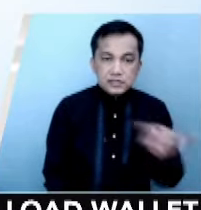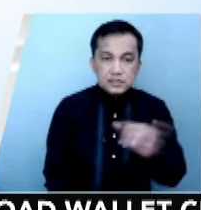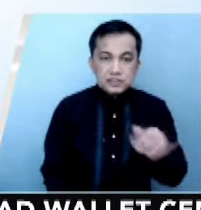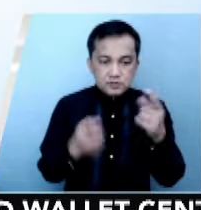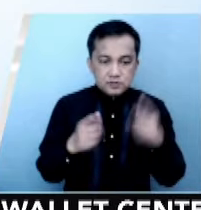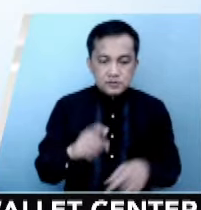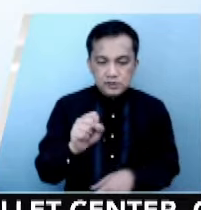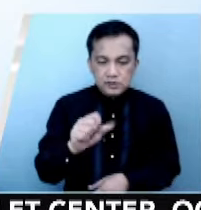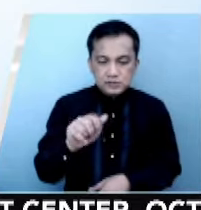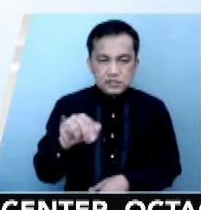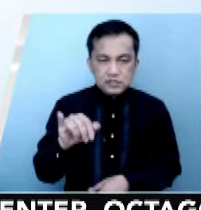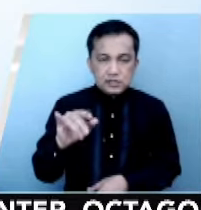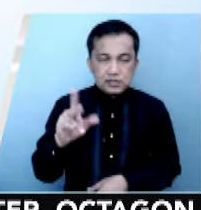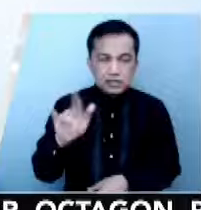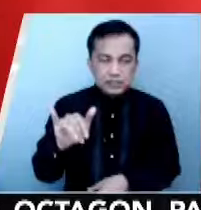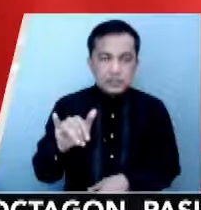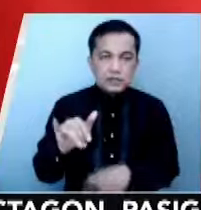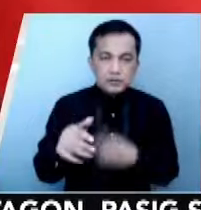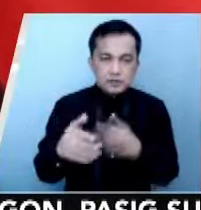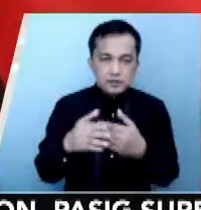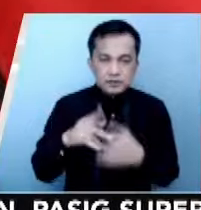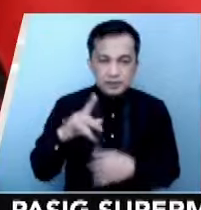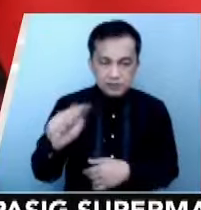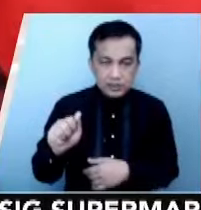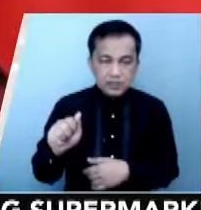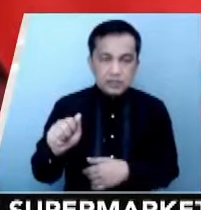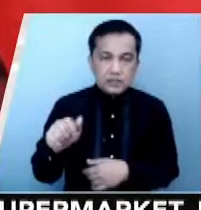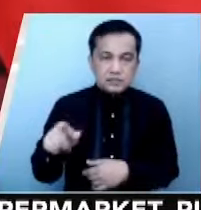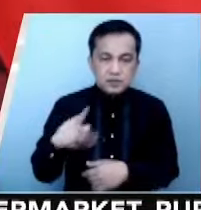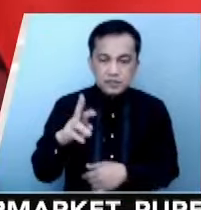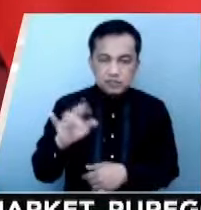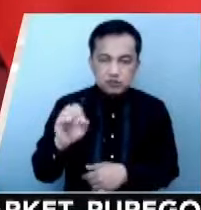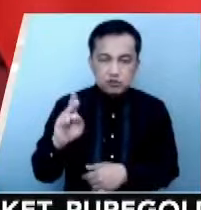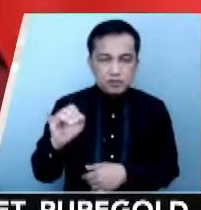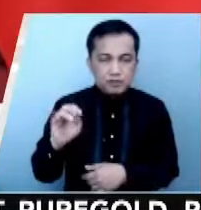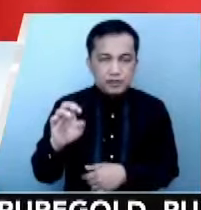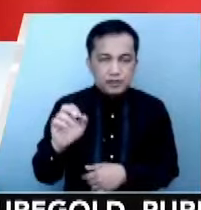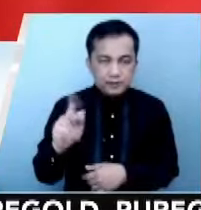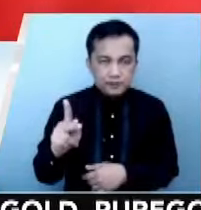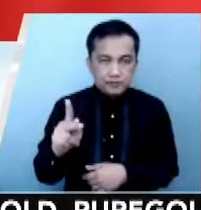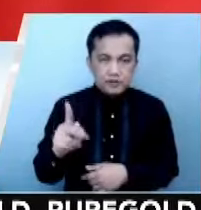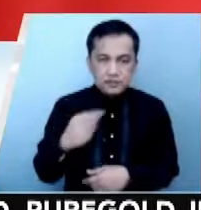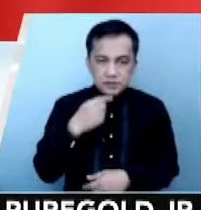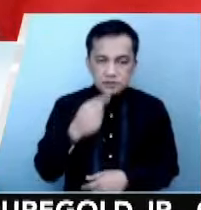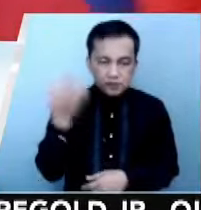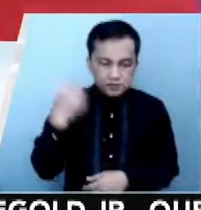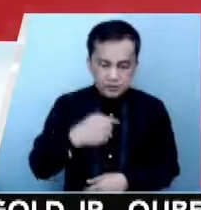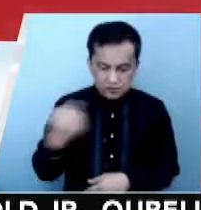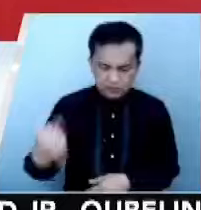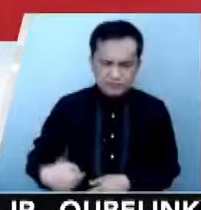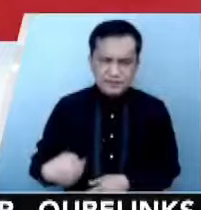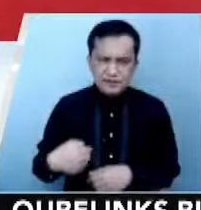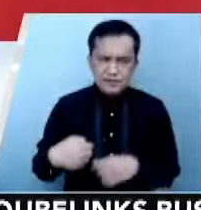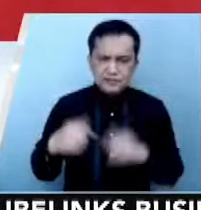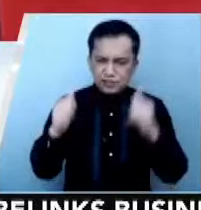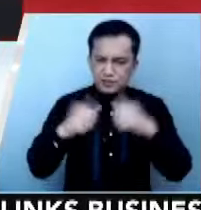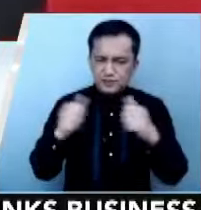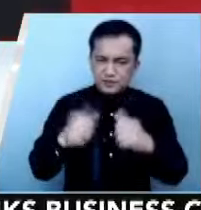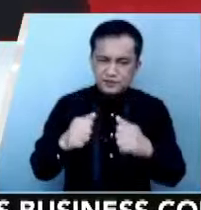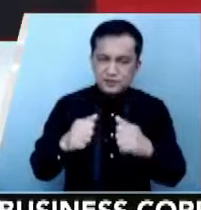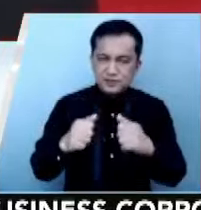sa Pag-asa at may Rosal Reef sa may Rectobang. Ang dati namang binanggit ng China na gentleman's agreement nito at Administrasyong